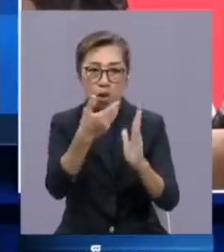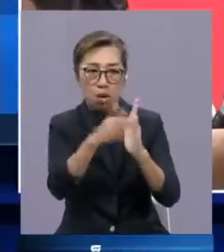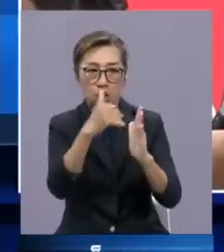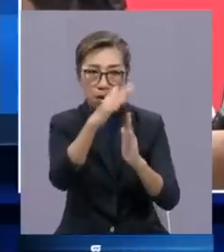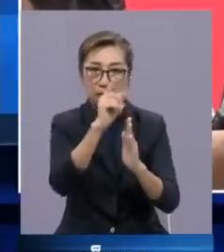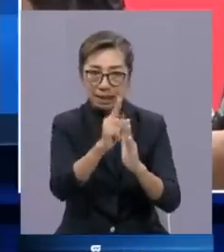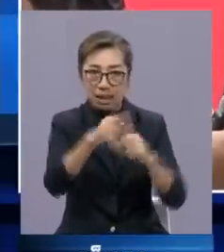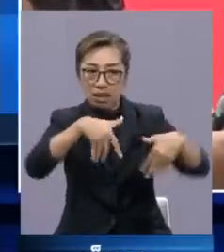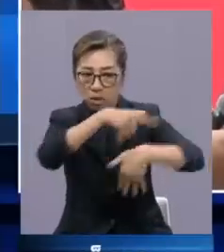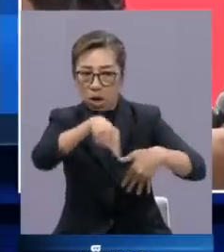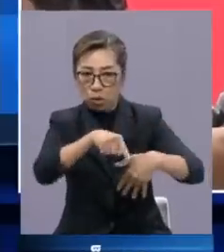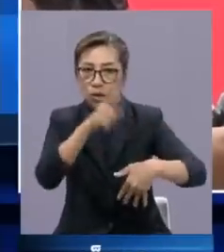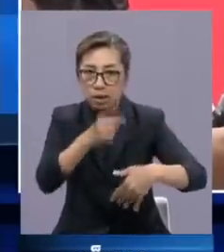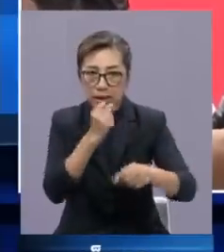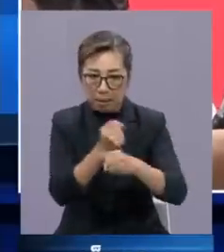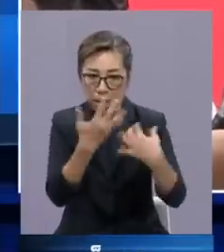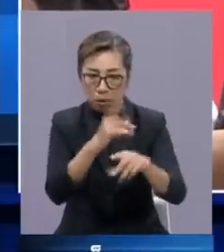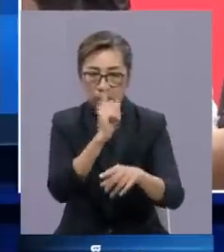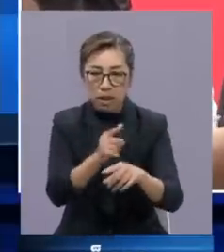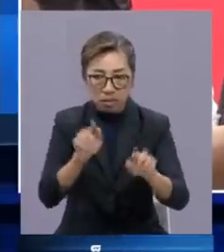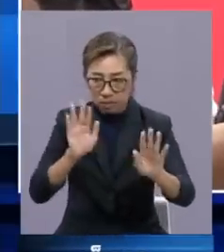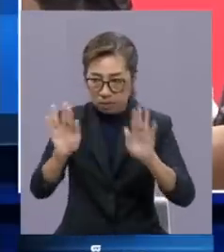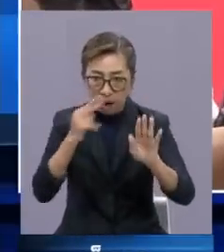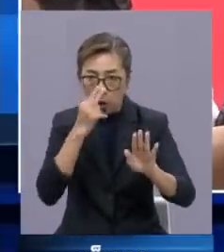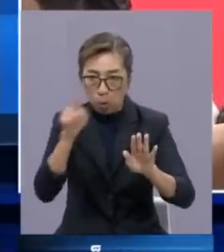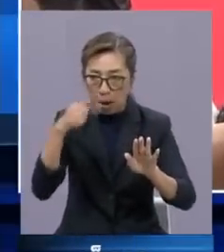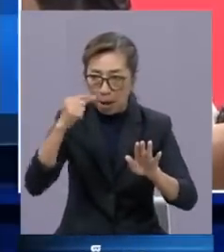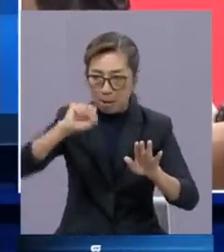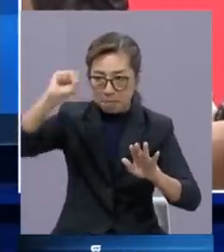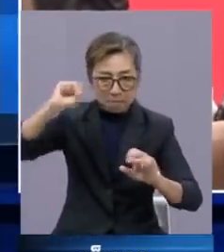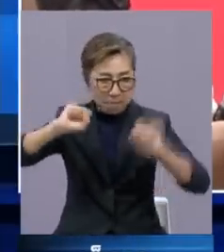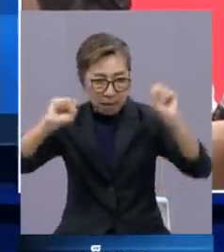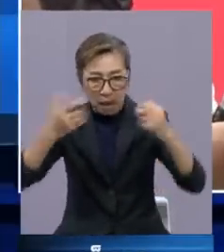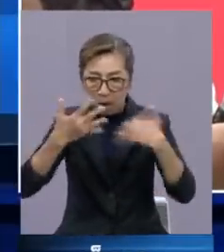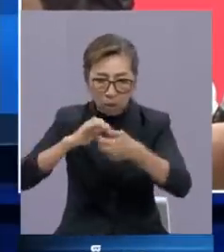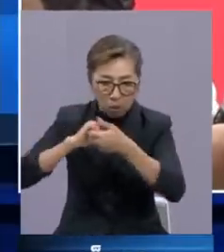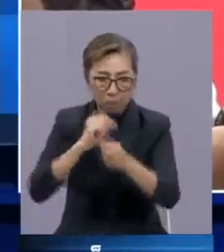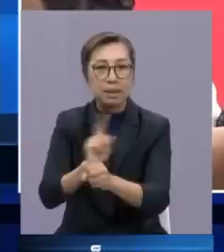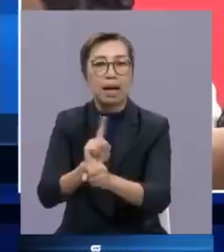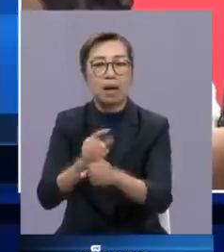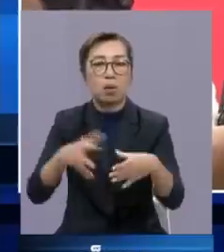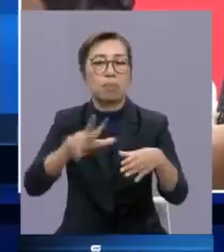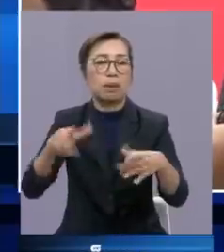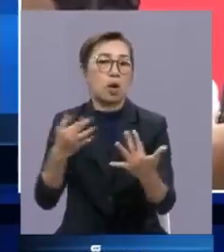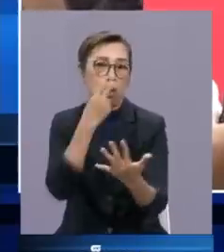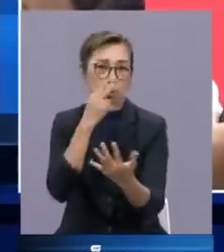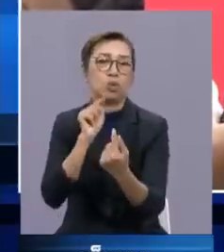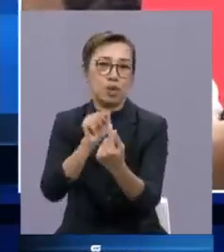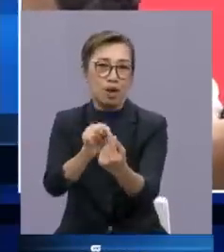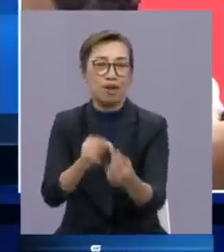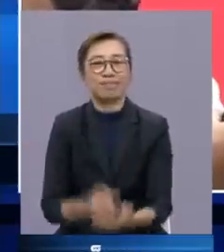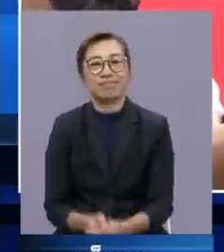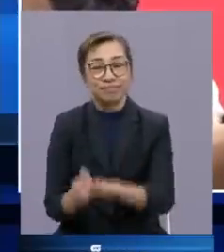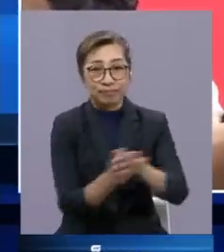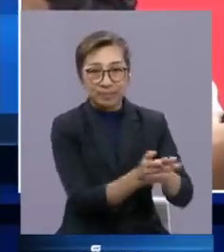ๆที่อยู่ในพื้นที่ว่าจะรับฟังเสียงของใครและจะหาจุดร่วมตรงกลางได้ยังไงเพื่อไทยเดี๋ยวมาติดตามกันต่อแต่ไป